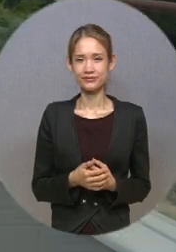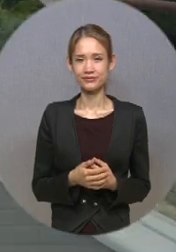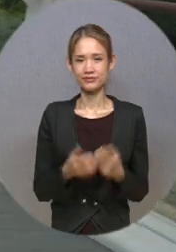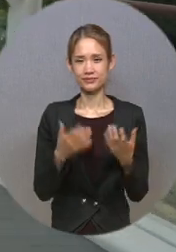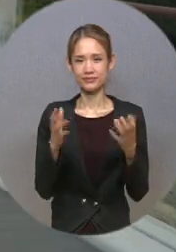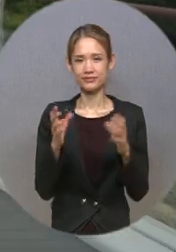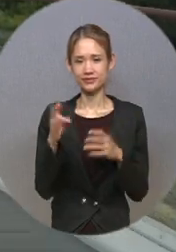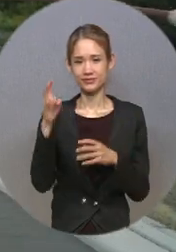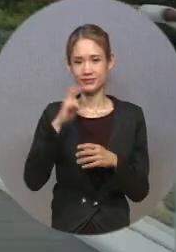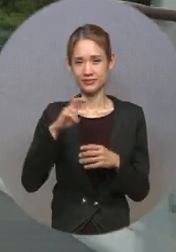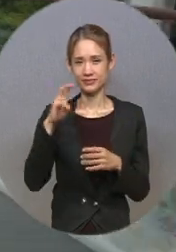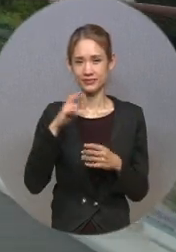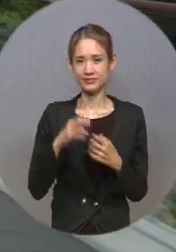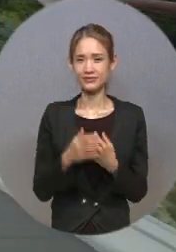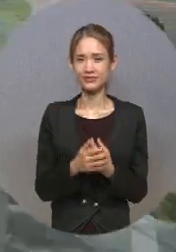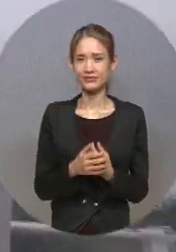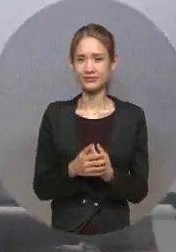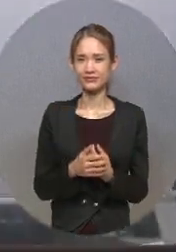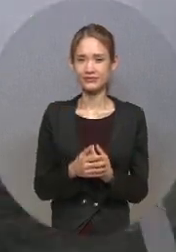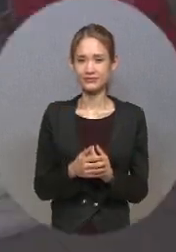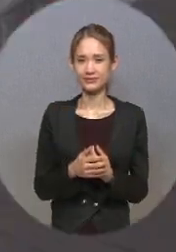스카이 클럽.